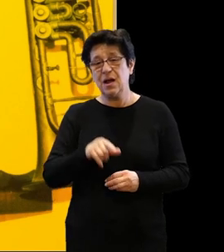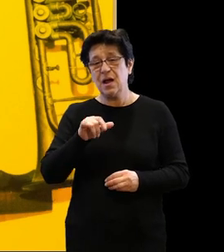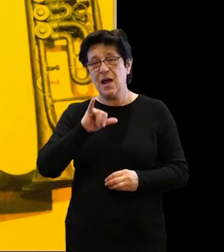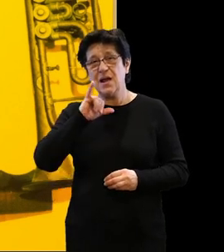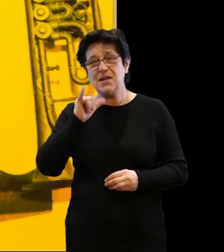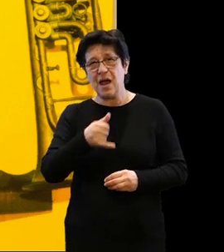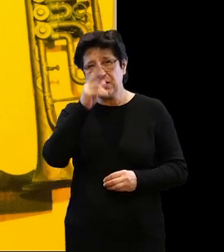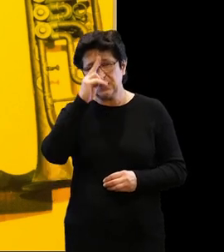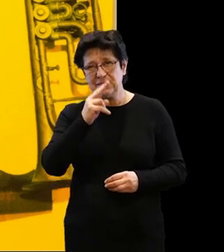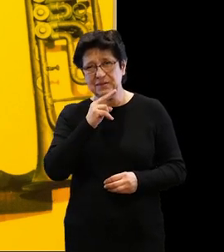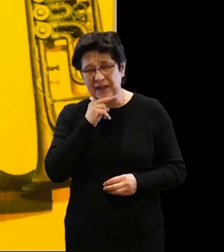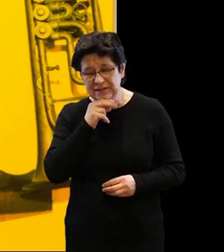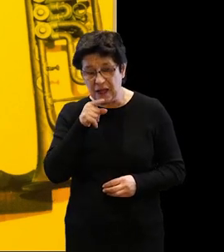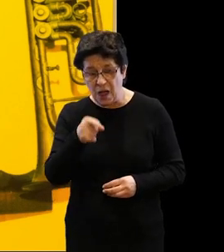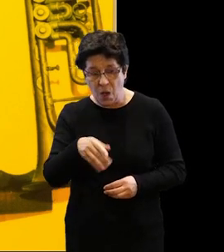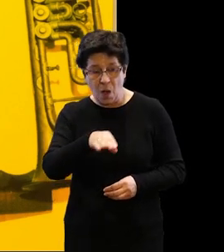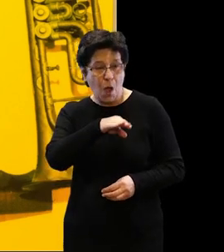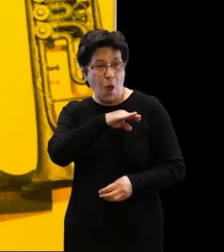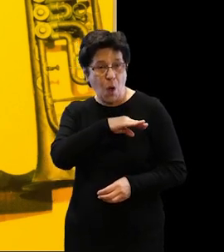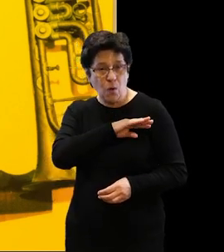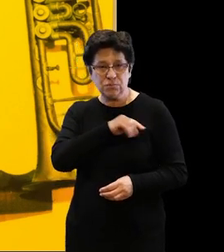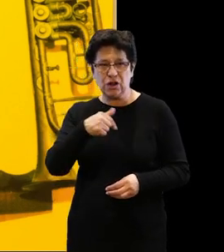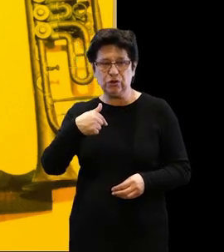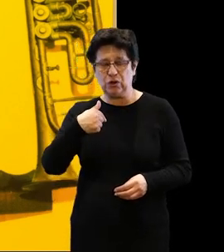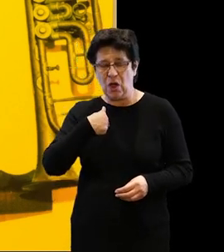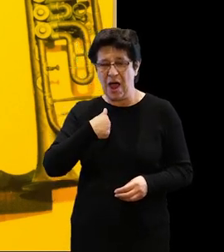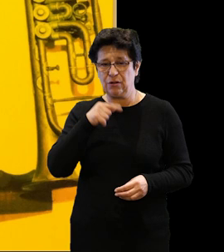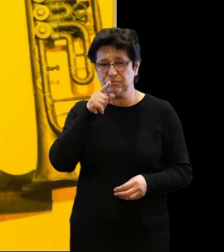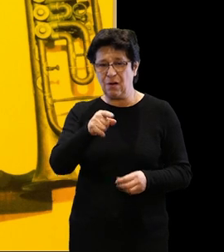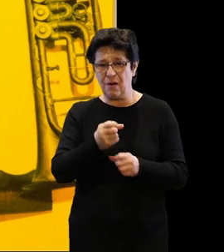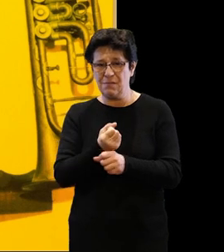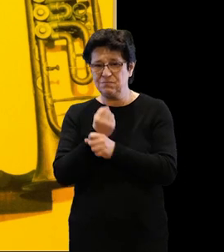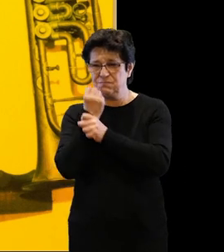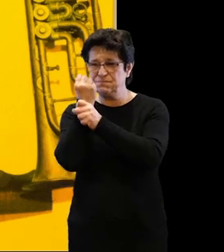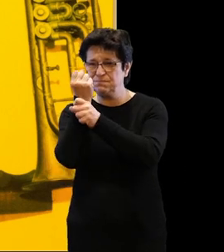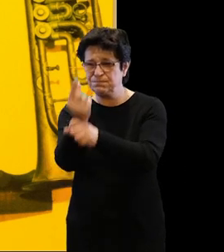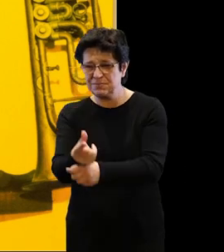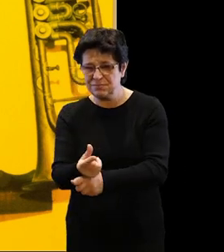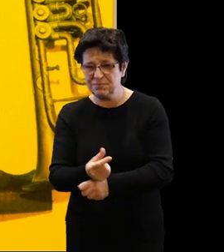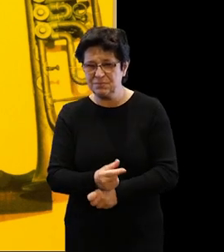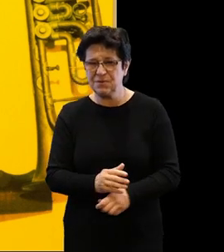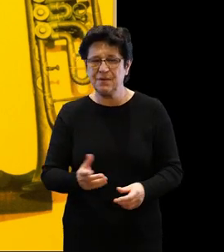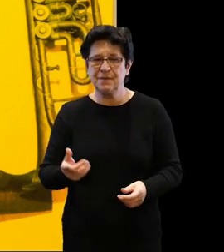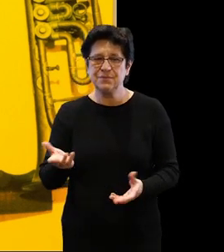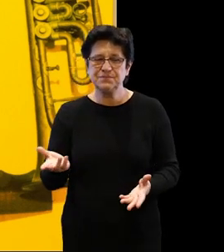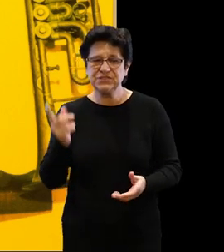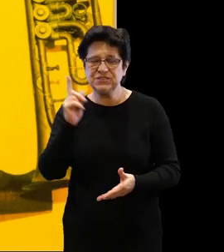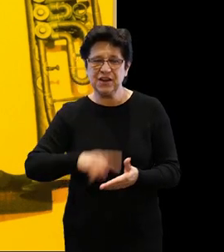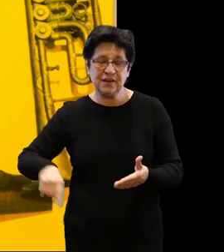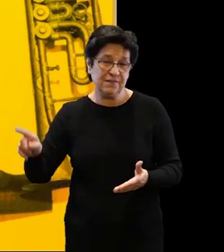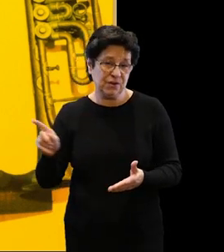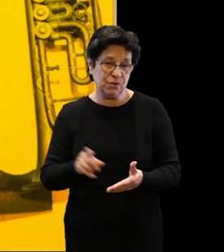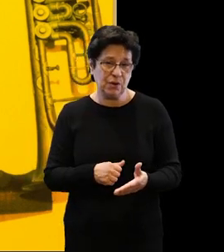tata oczy zamknie to ja spychem te wszystkie chałupy zgarnę i tu są piękne działki na sprzedaż i nie będzie tego skansenu także także